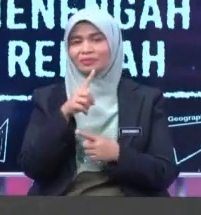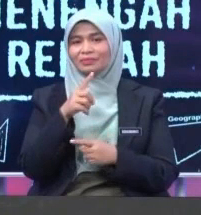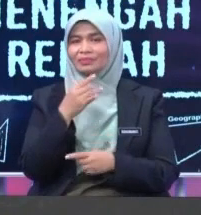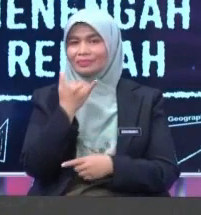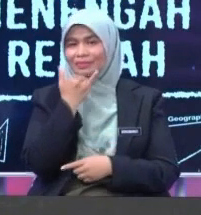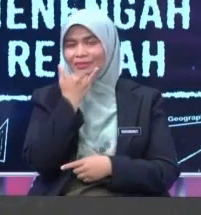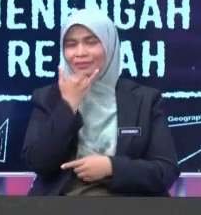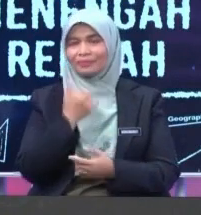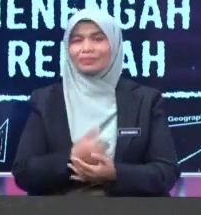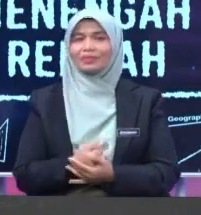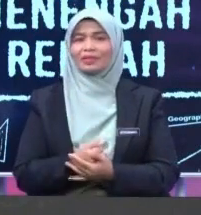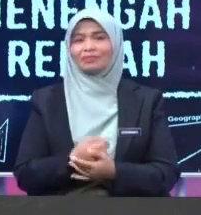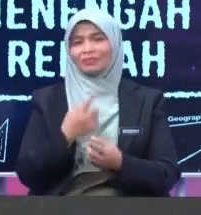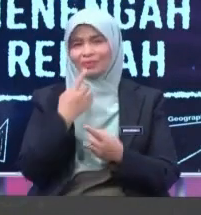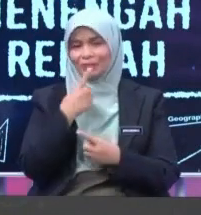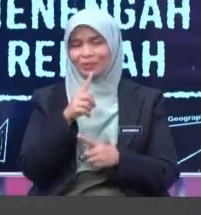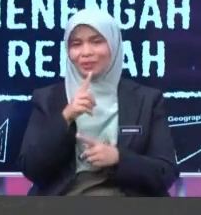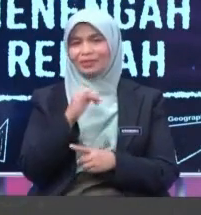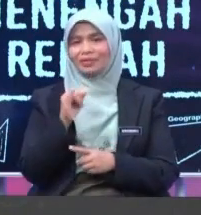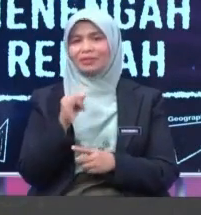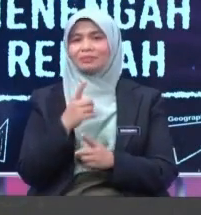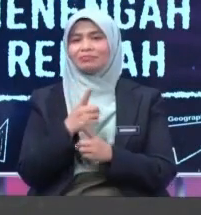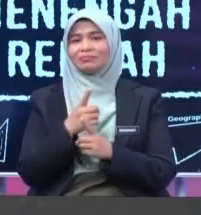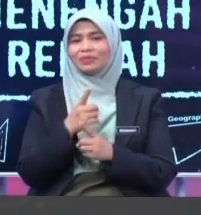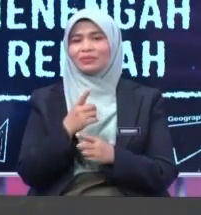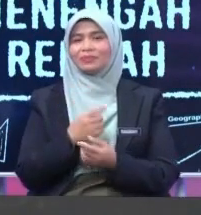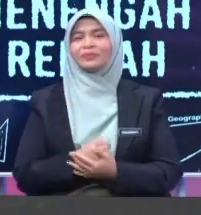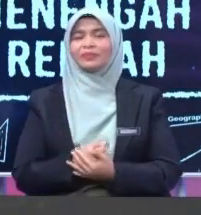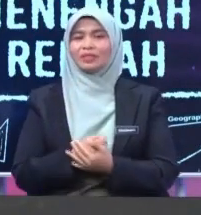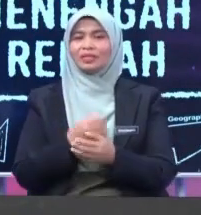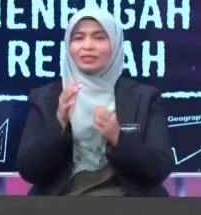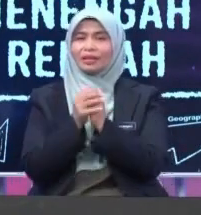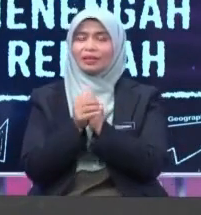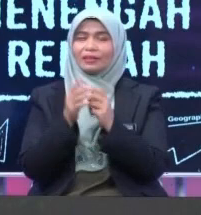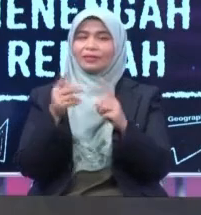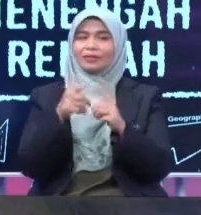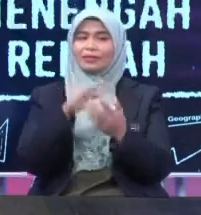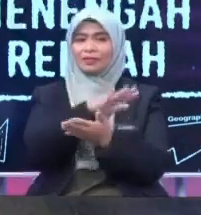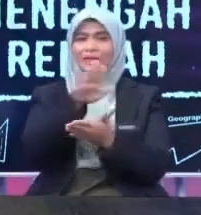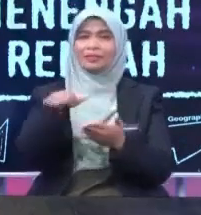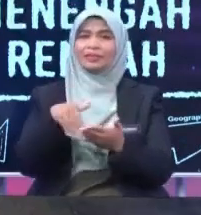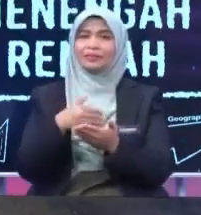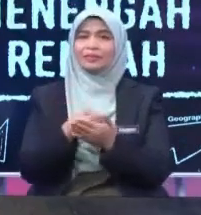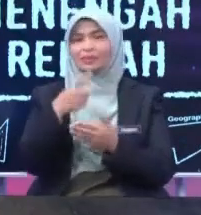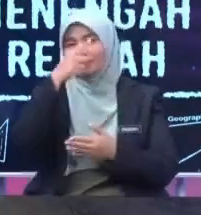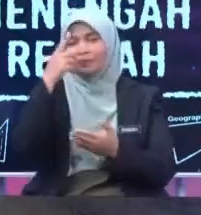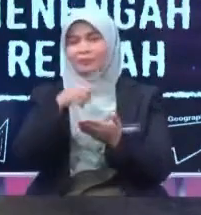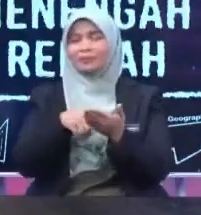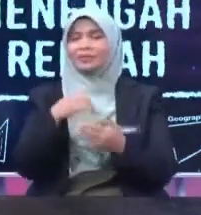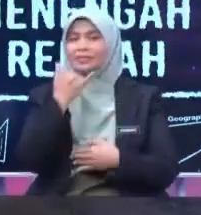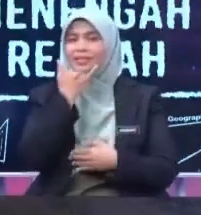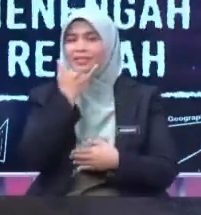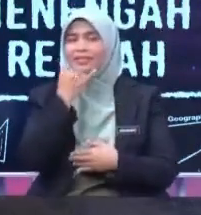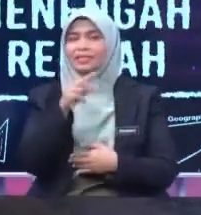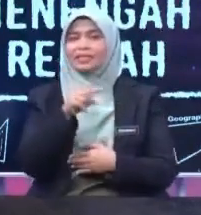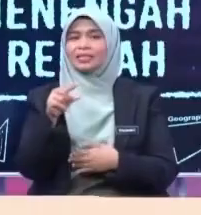jawapannya. Okey, betul. Jawapannya adalah salah. Jadi tahniah kepada semua murid-murid. Sebab apa salah? Sebabnya digariskan tu